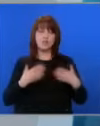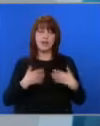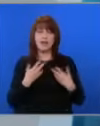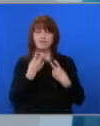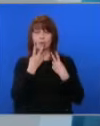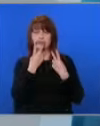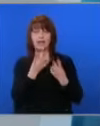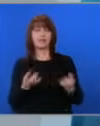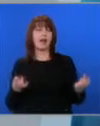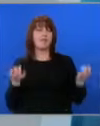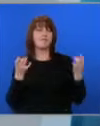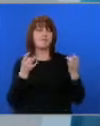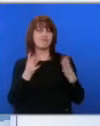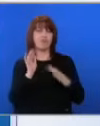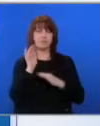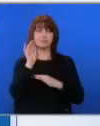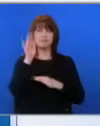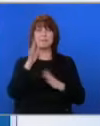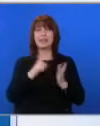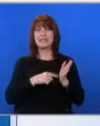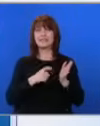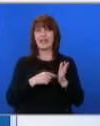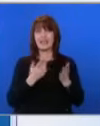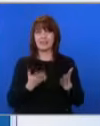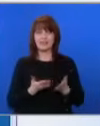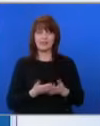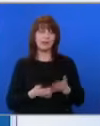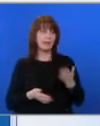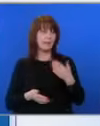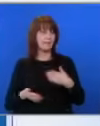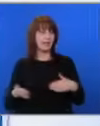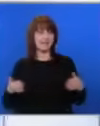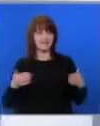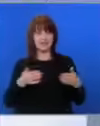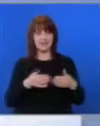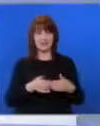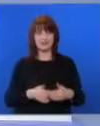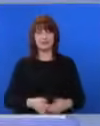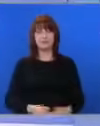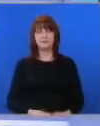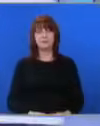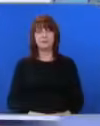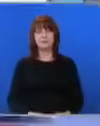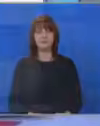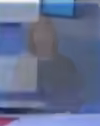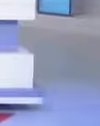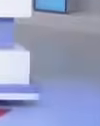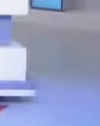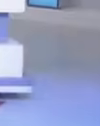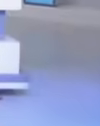гледа към нови предизвикателства. Така се разделяме. Спокойна вечер.